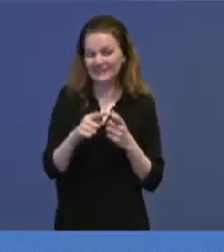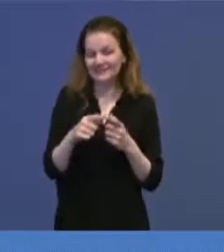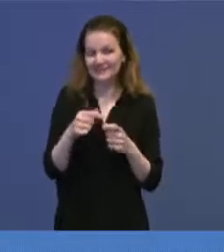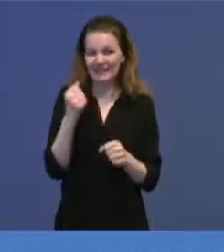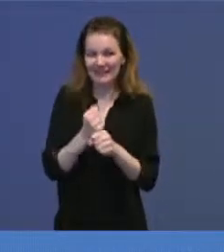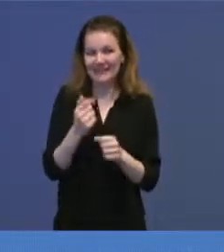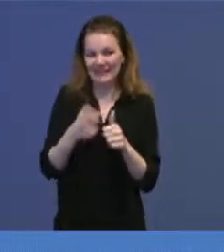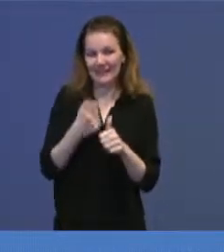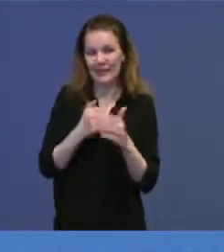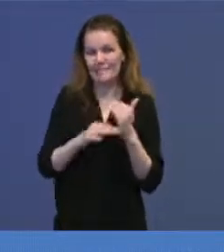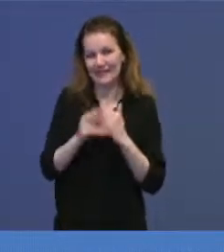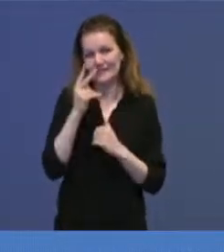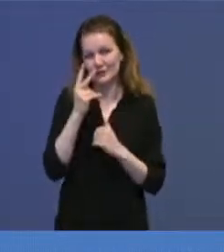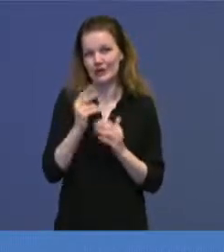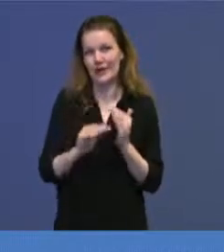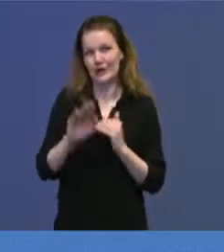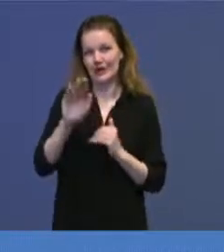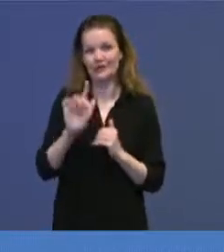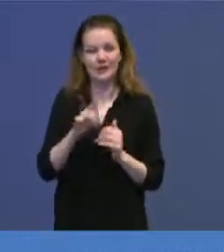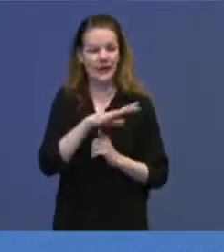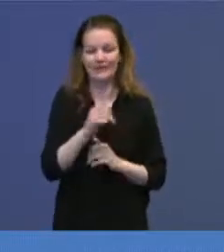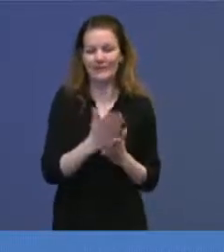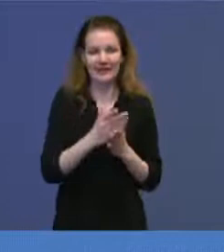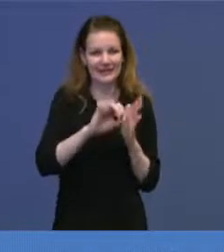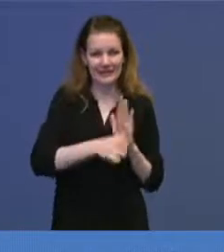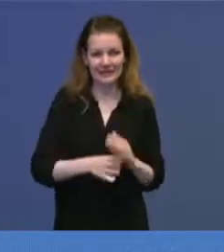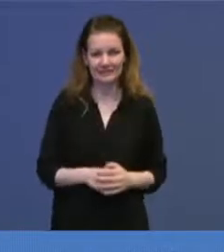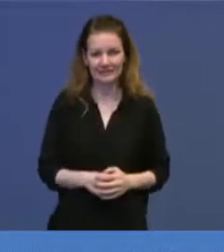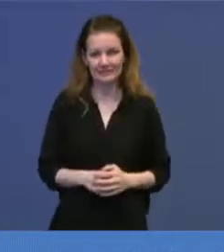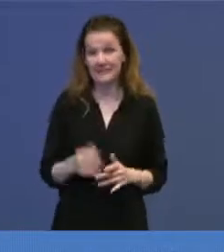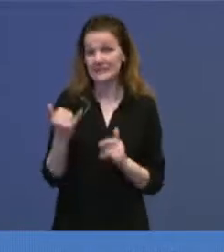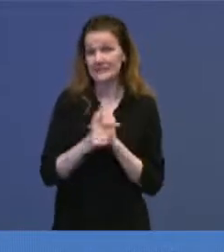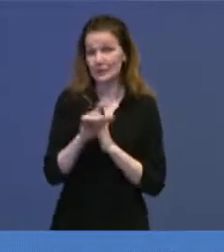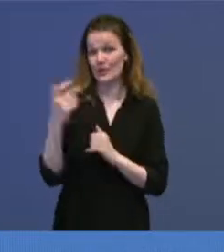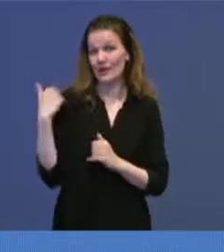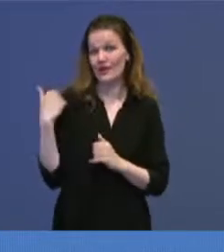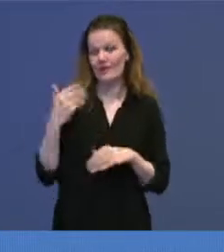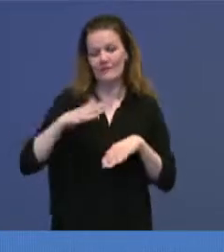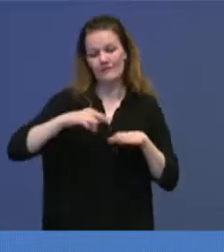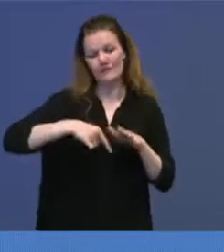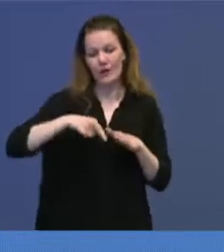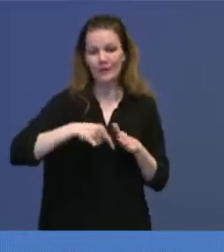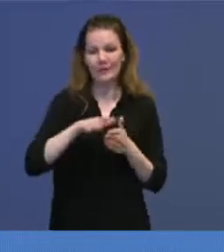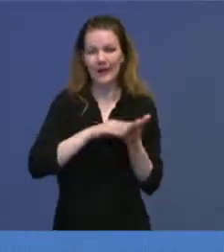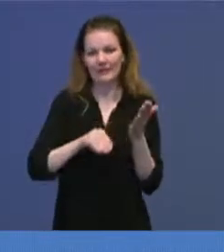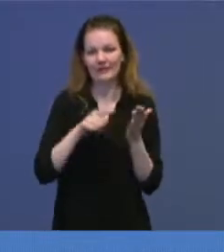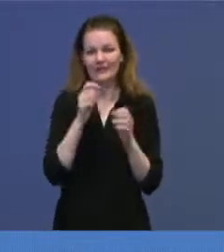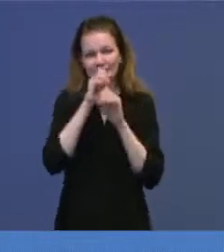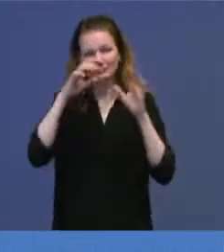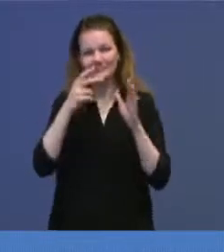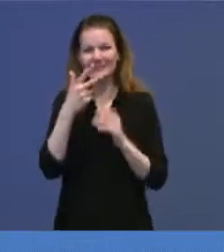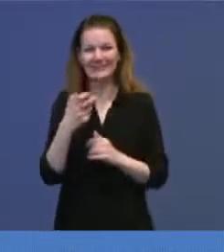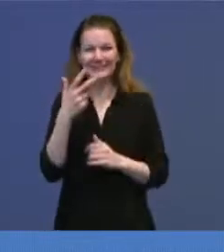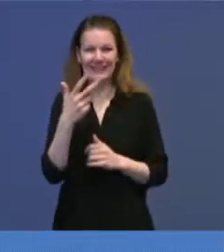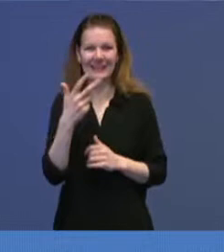mange ikke har registrert seg enda. Forrige uke fikk vi en foreløpig beregning på at man kan se for seg ca. 35